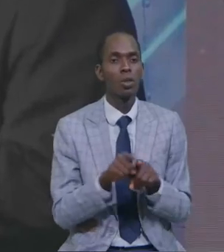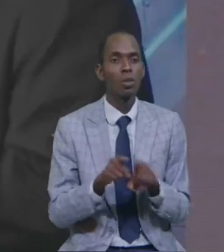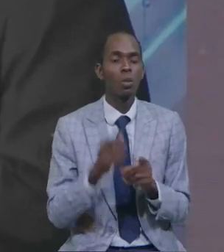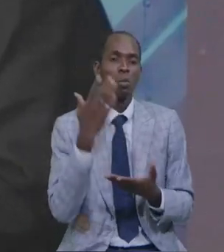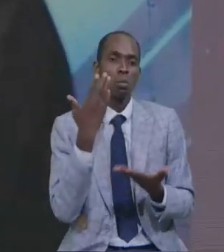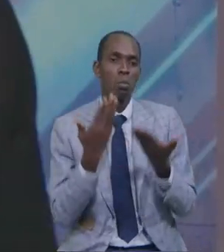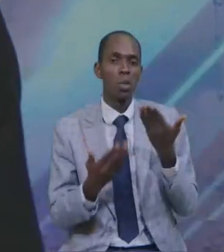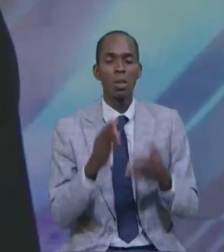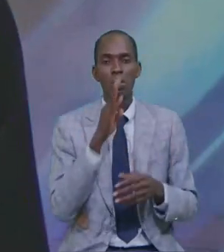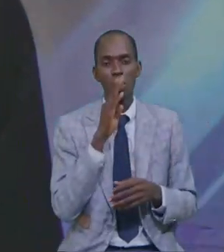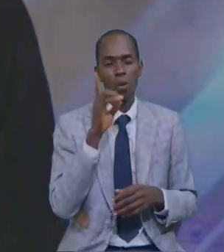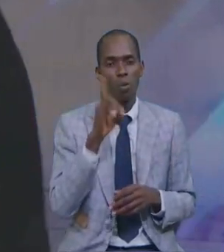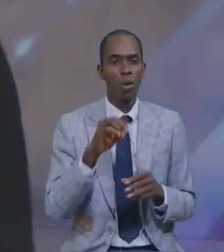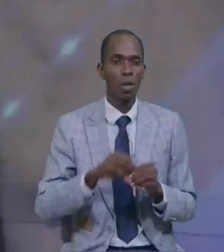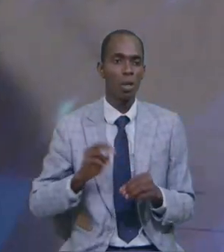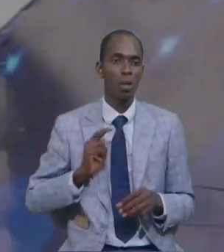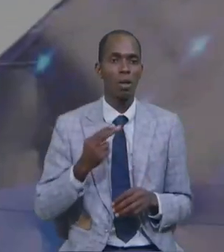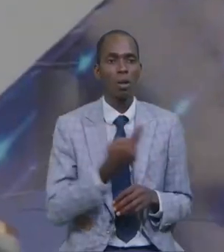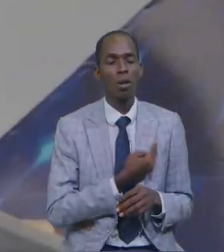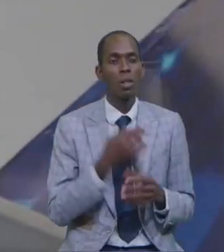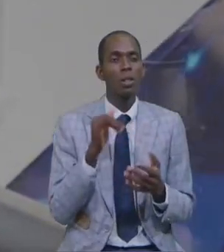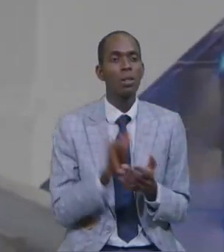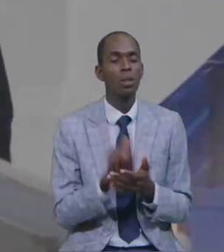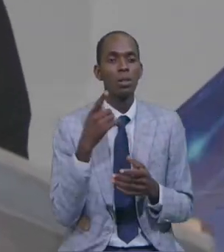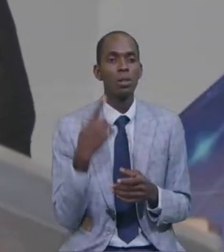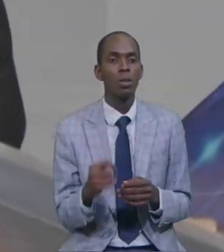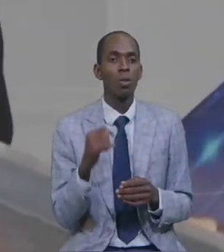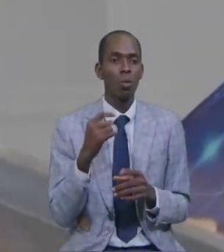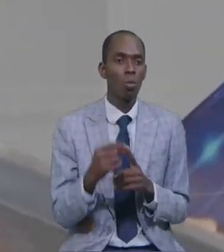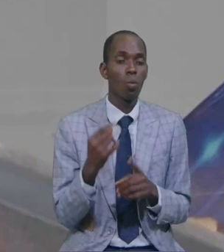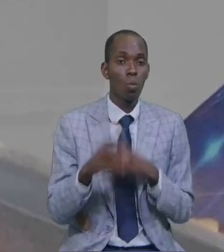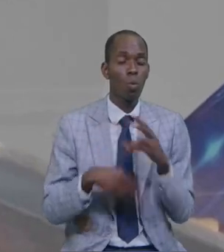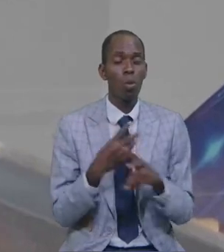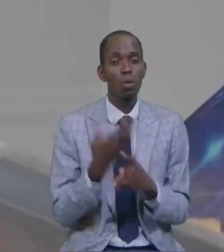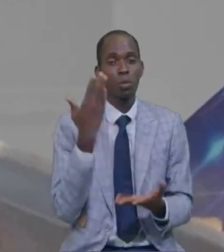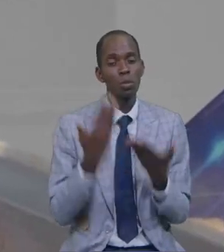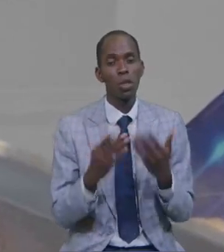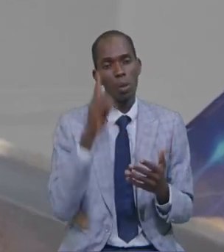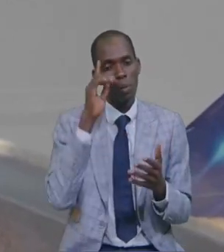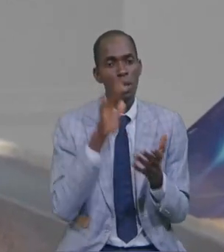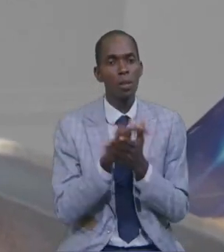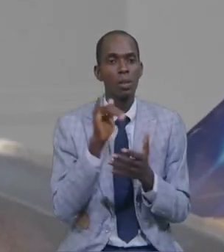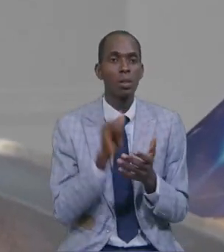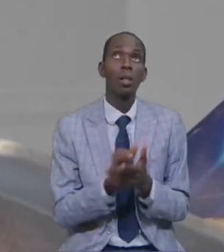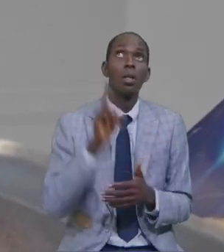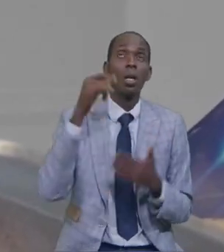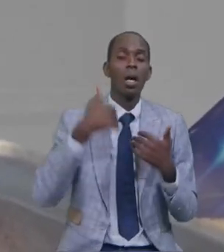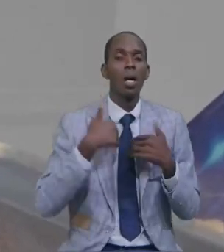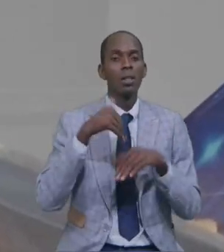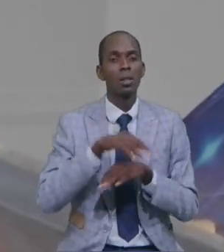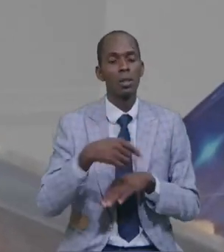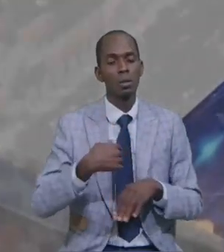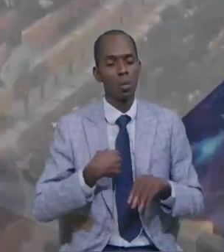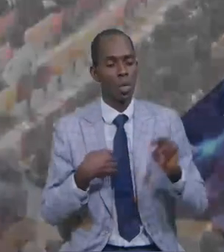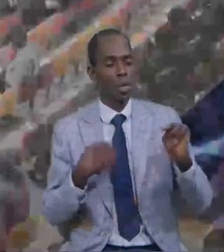m'as envoyé. N, la nouveauté avec